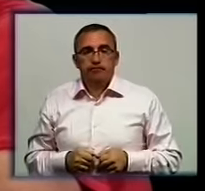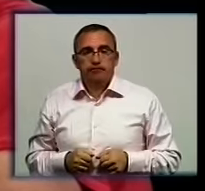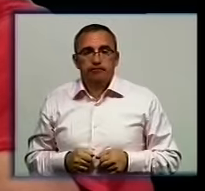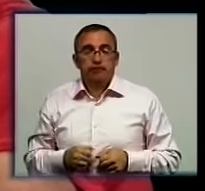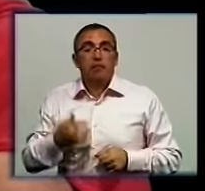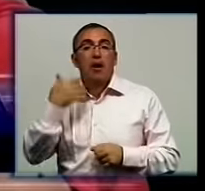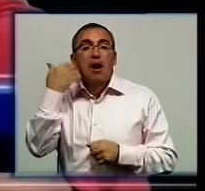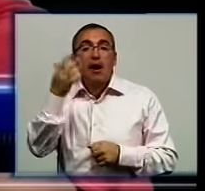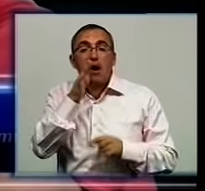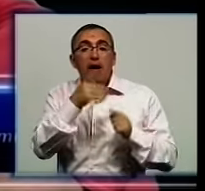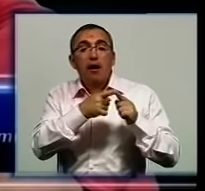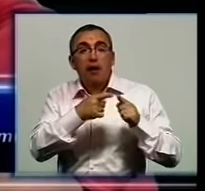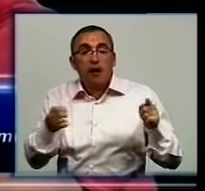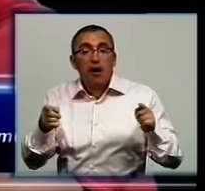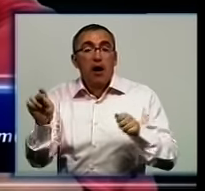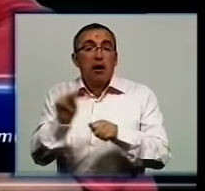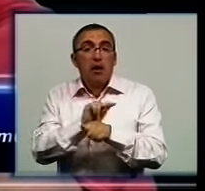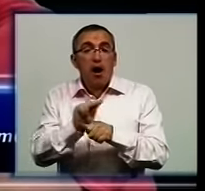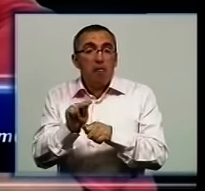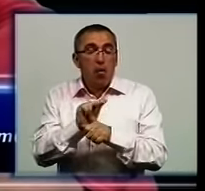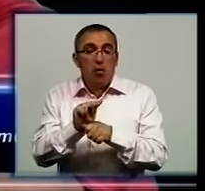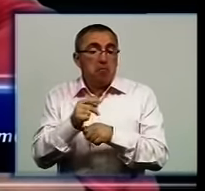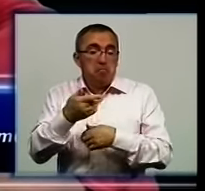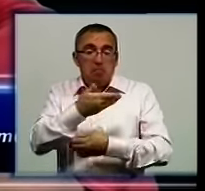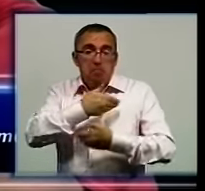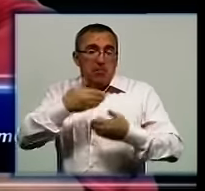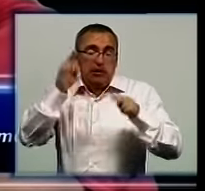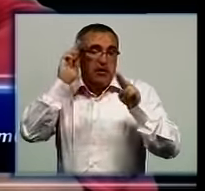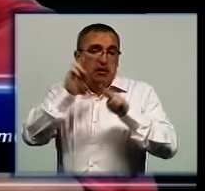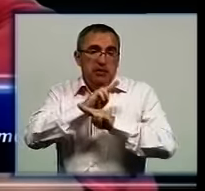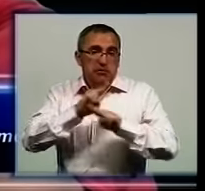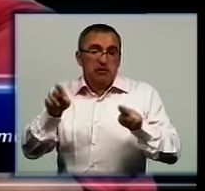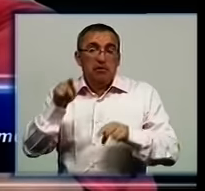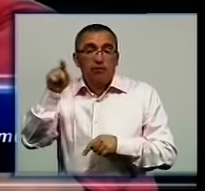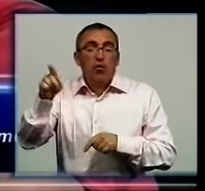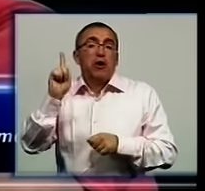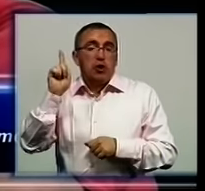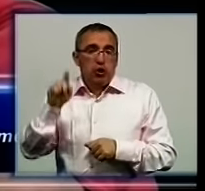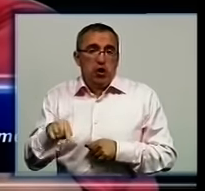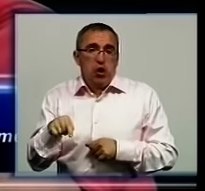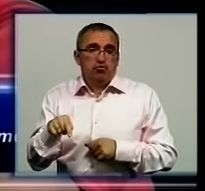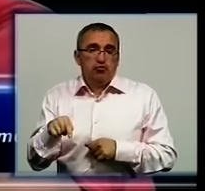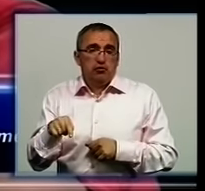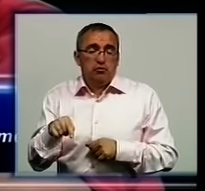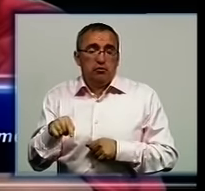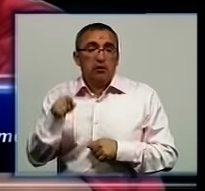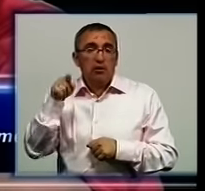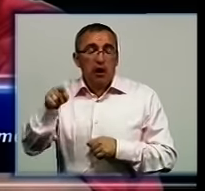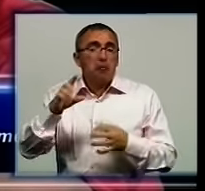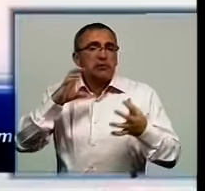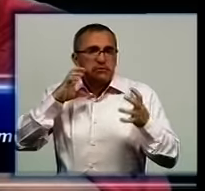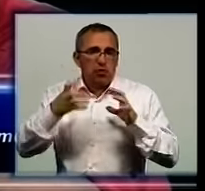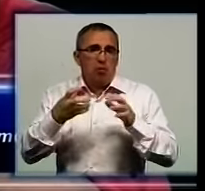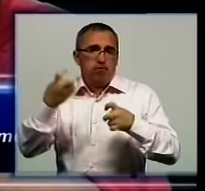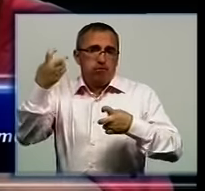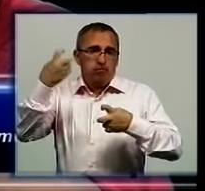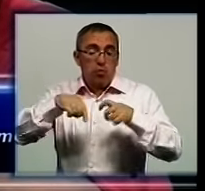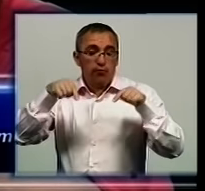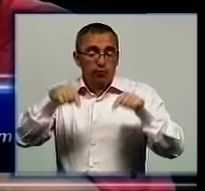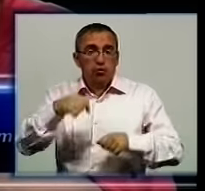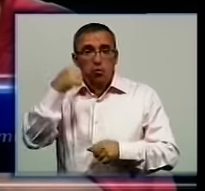Який термін цього ремонту, ми не знаємо. І вони теж. Там серйозна поломка. В цьому